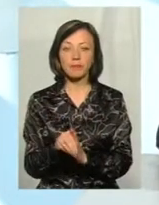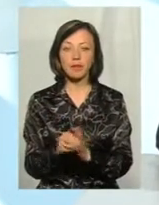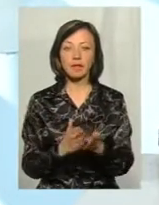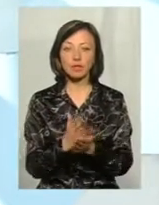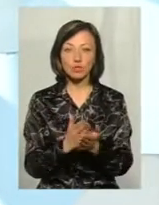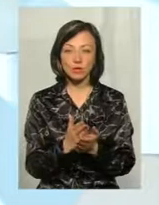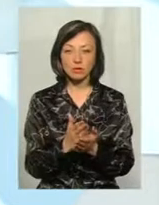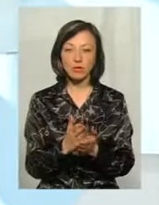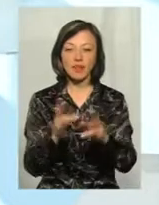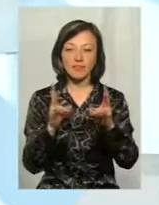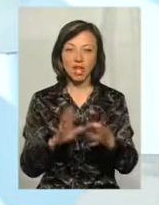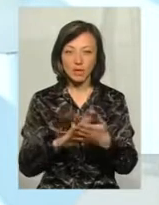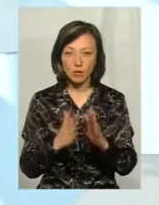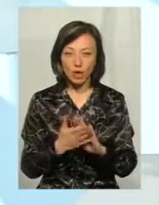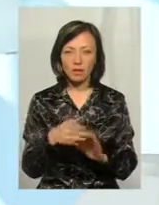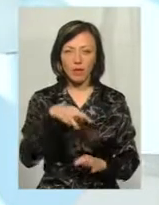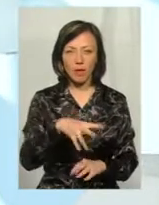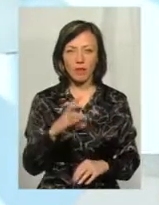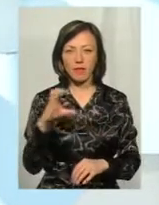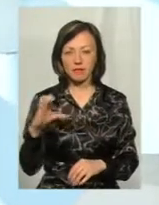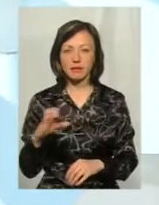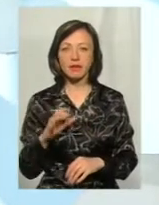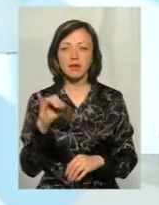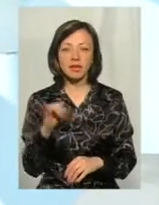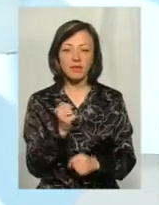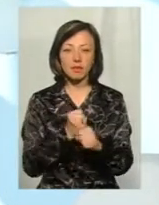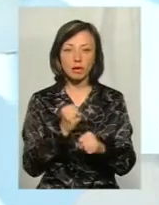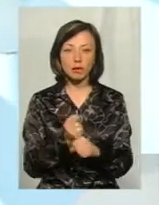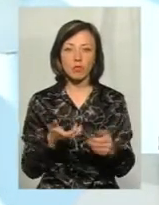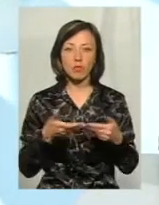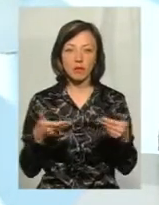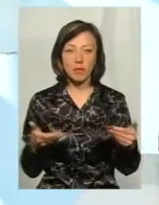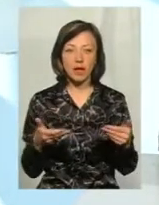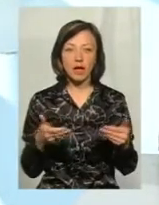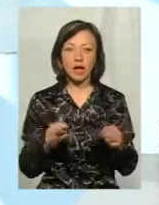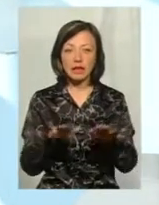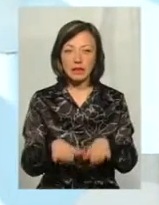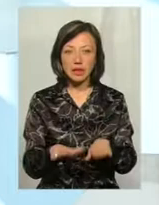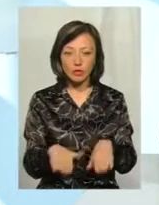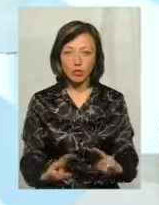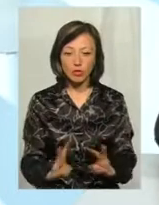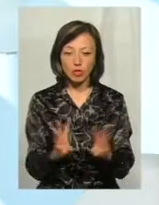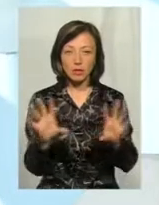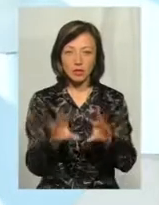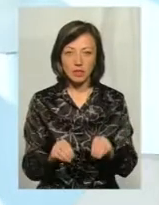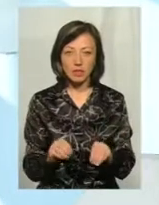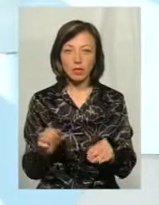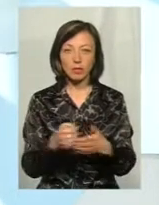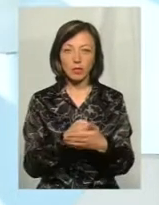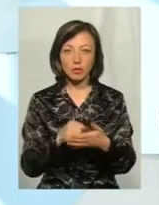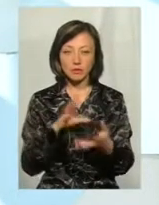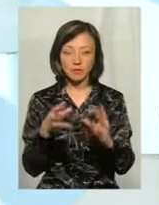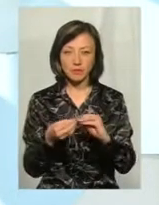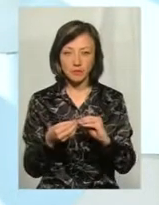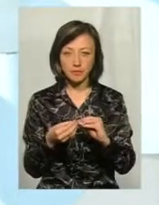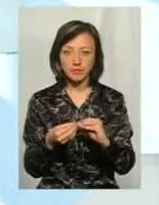служби надзвичайних ситуацій. Відпрацьовували ми і низову пожежу, як можливо, значить, як її гасити і добитися, значить, тої